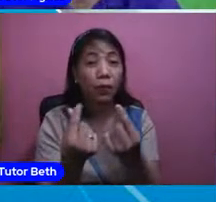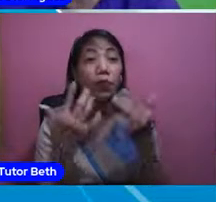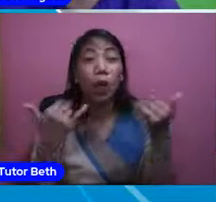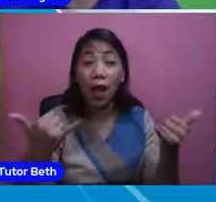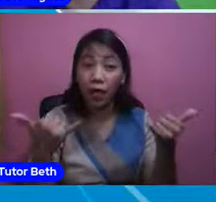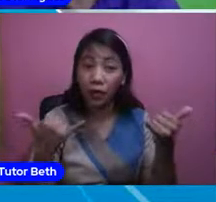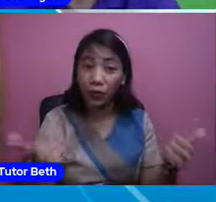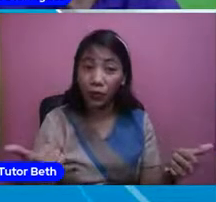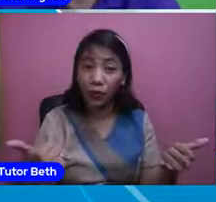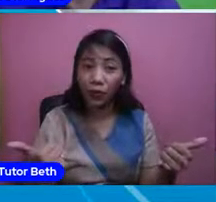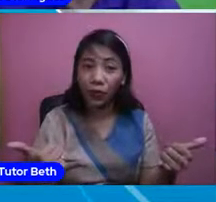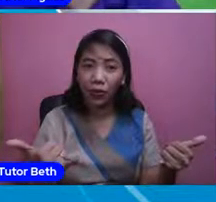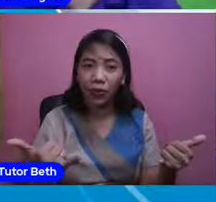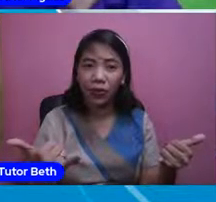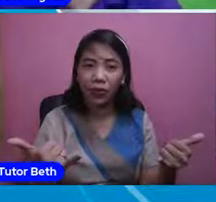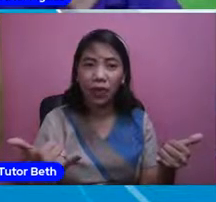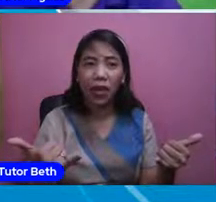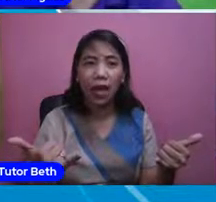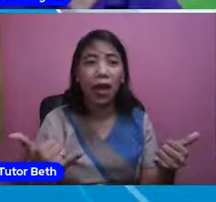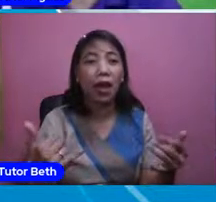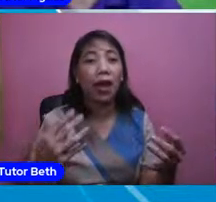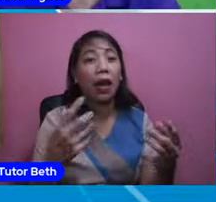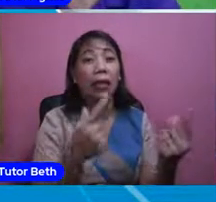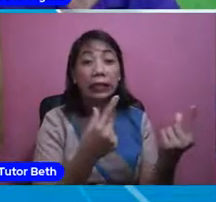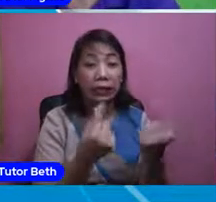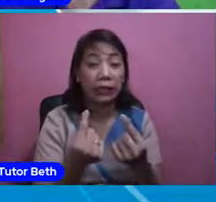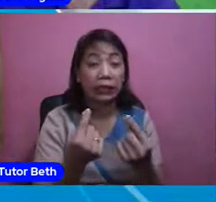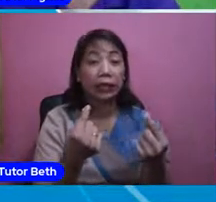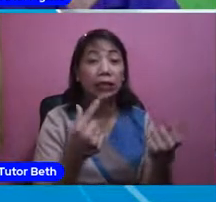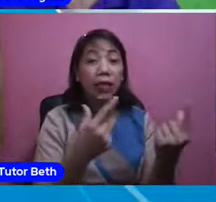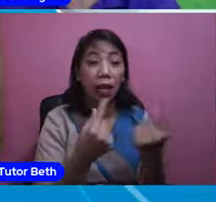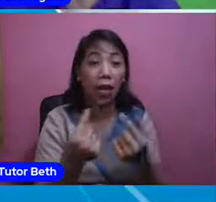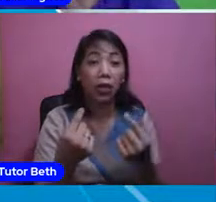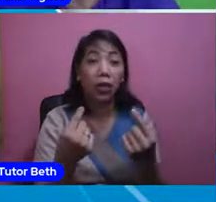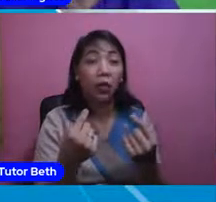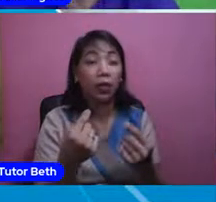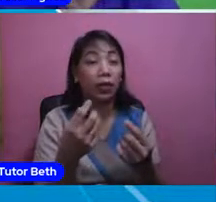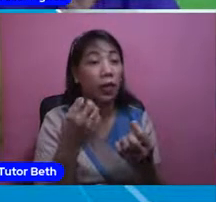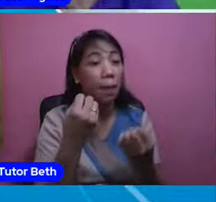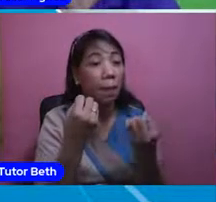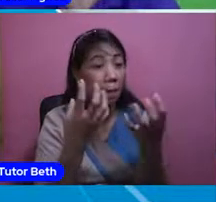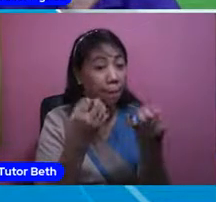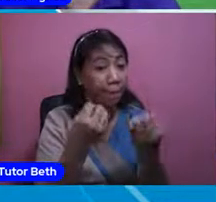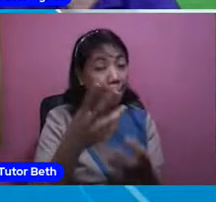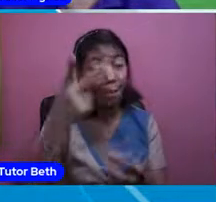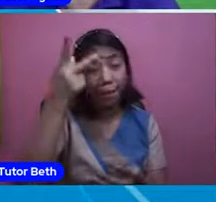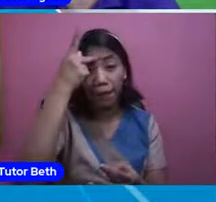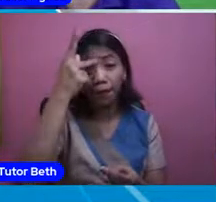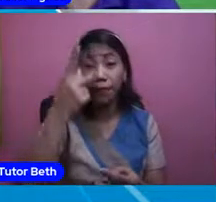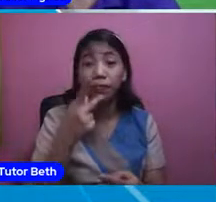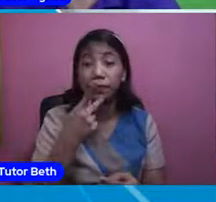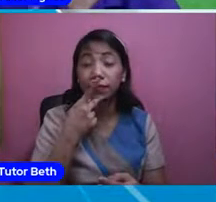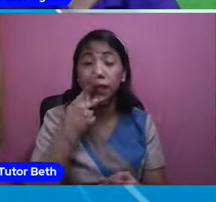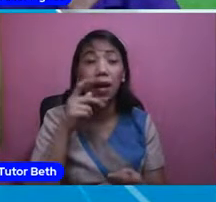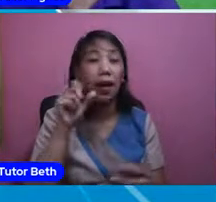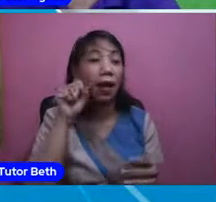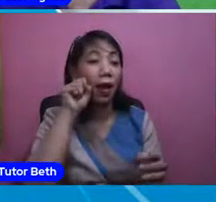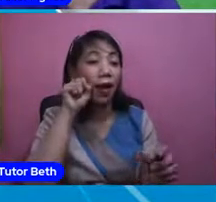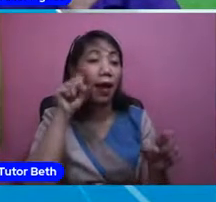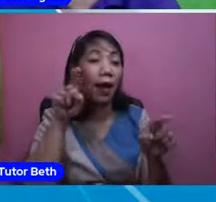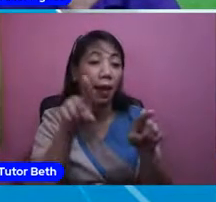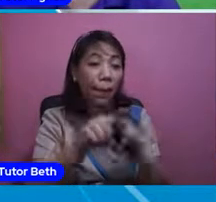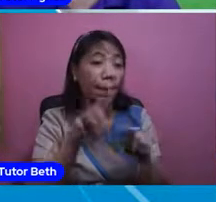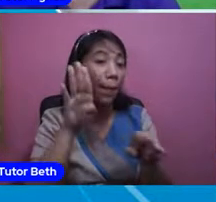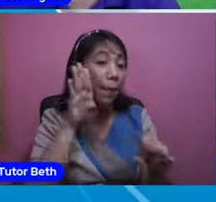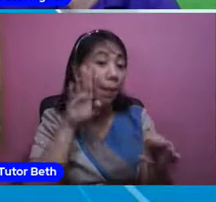mo ngayon at ginagawa rin ng mga magulang at kapatid mo nung sila ay